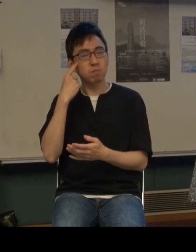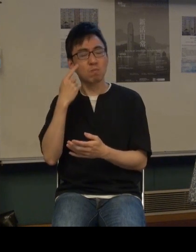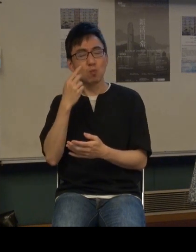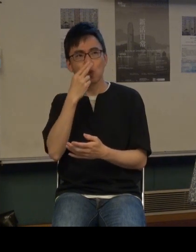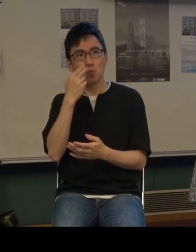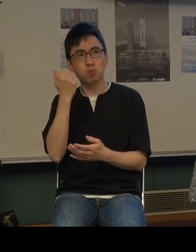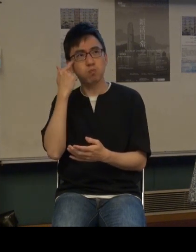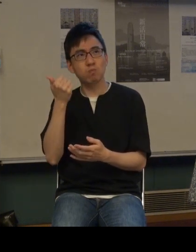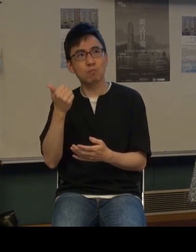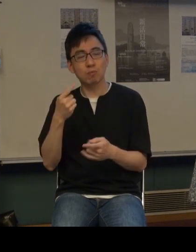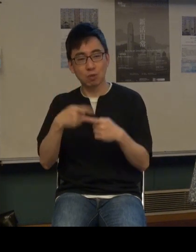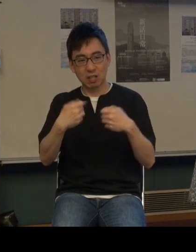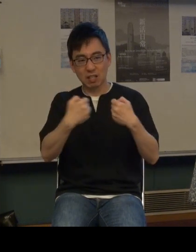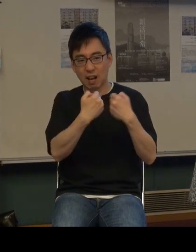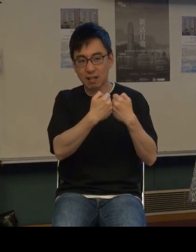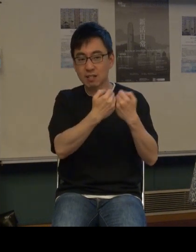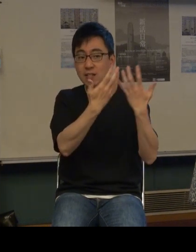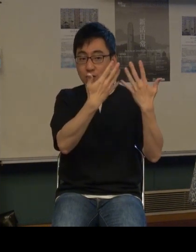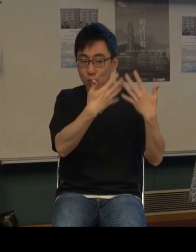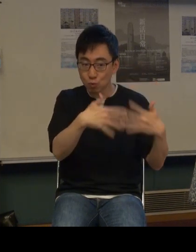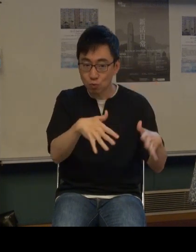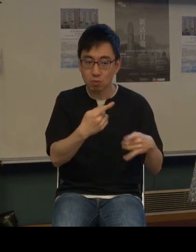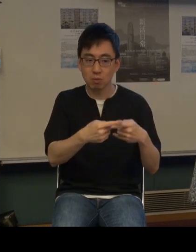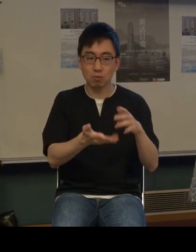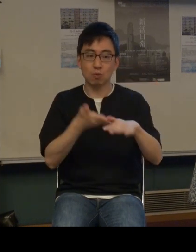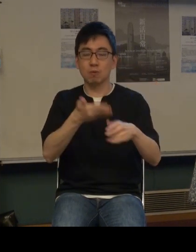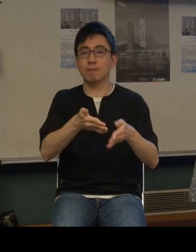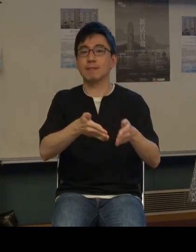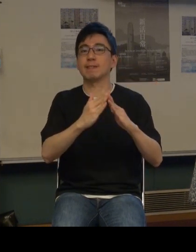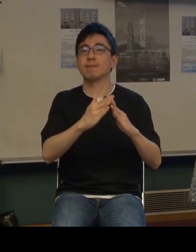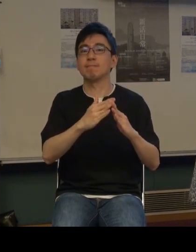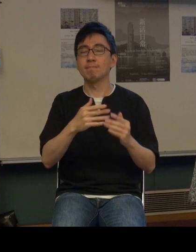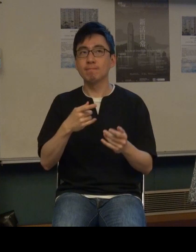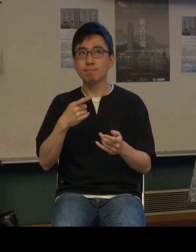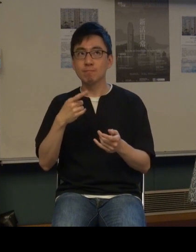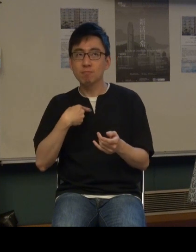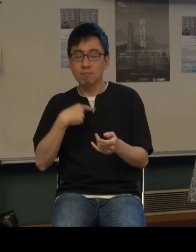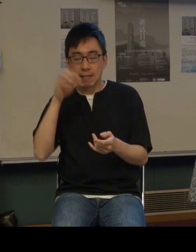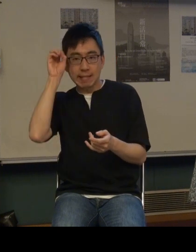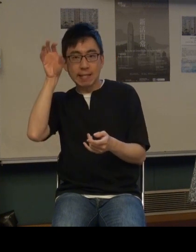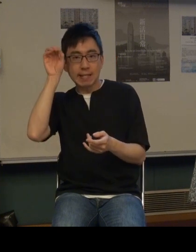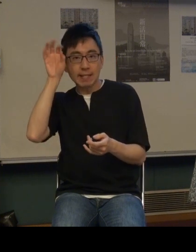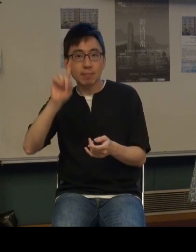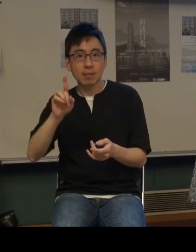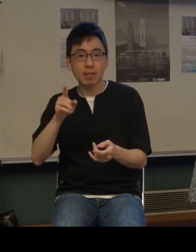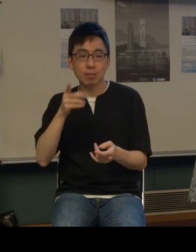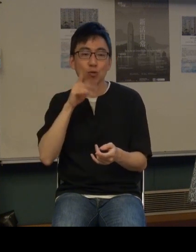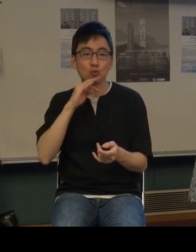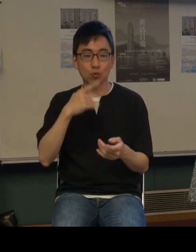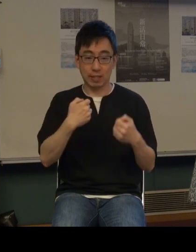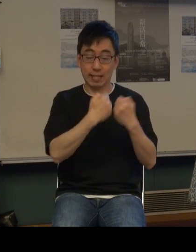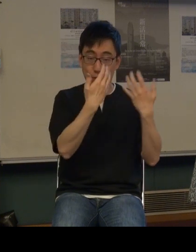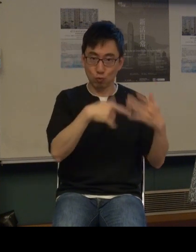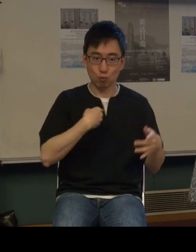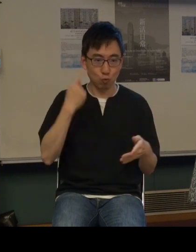到戰後重建是一個大題目的時候，他就提議了一件事，他就說如果我們要戰後重